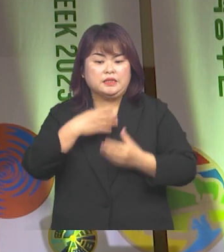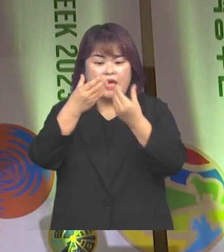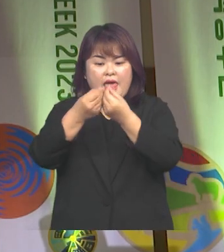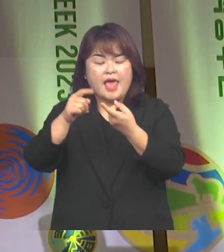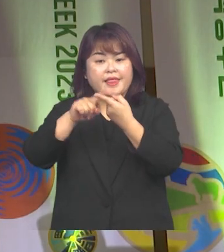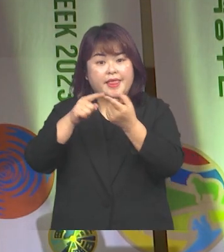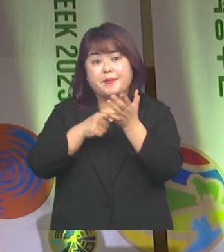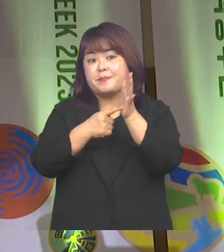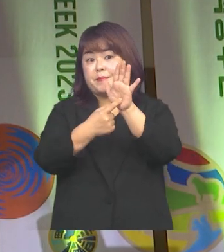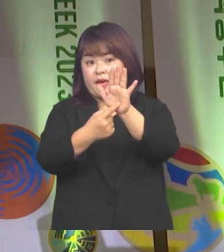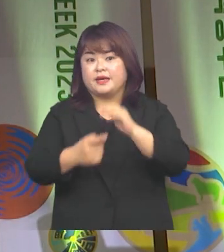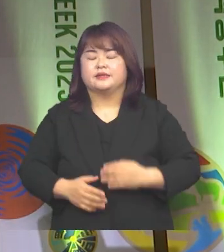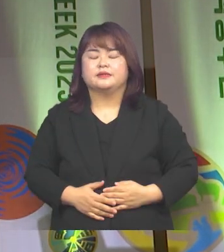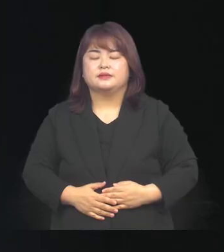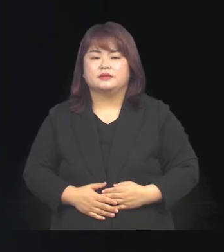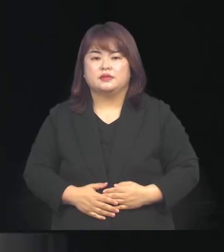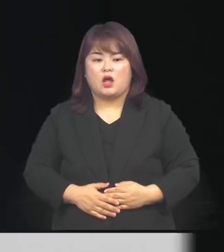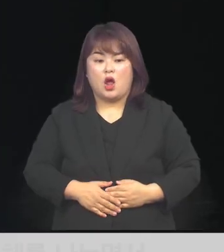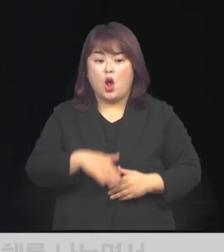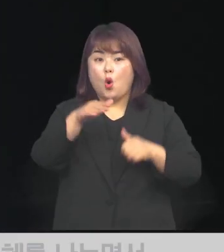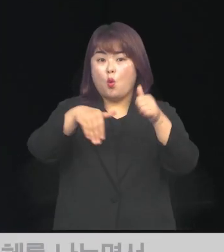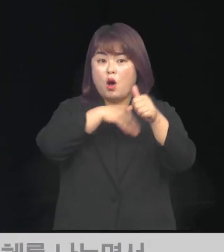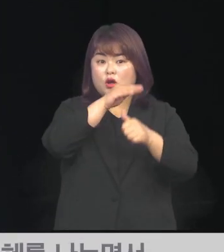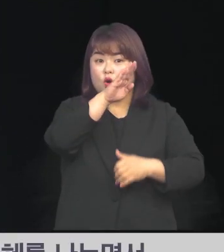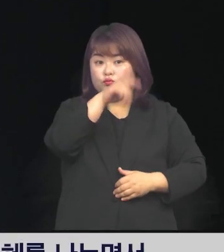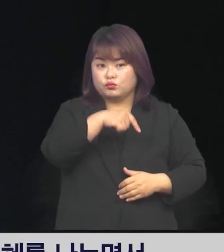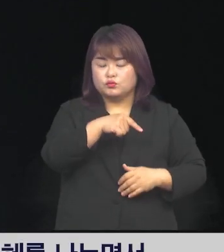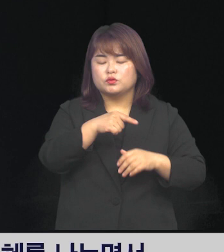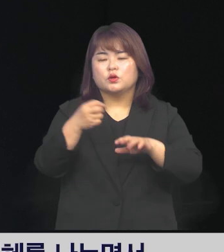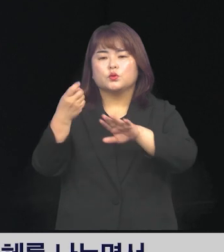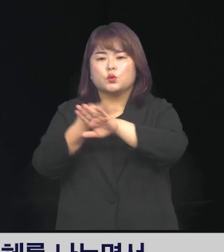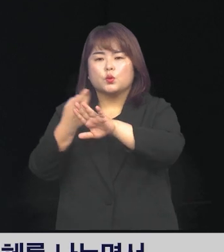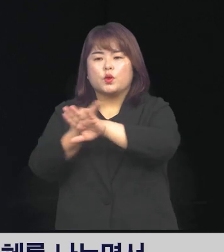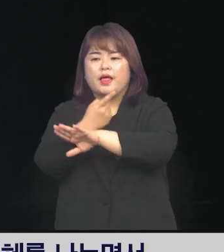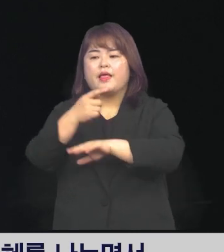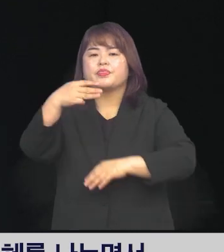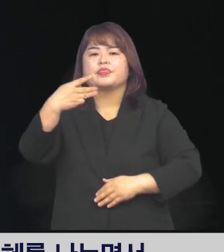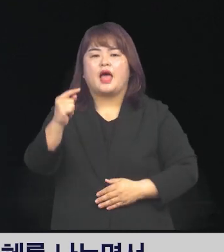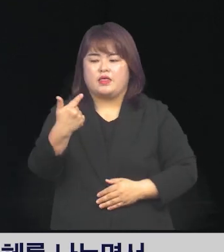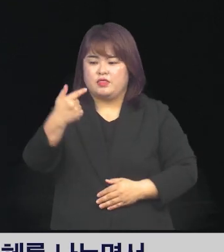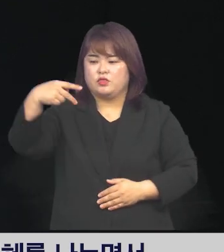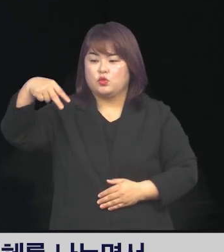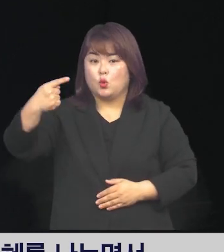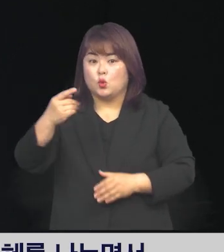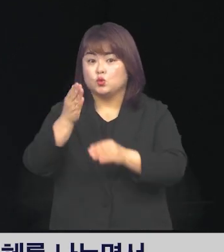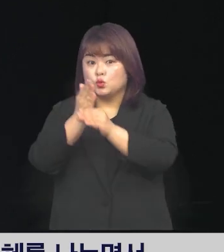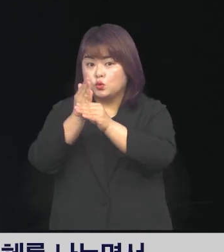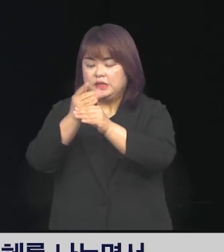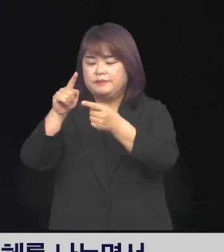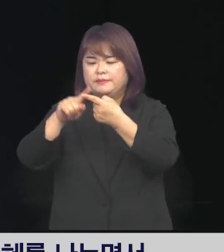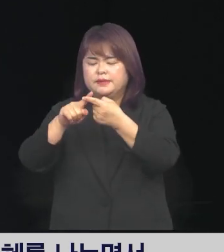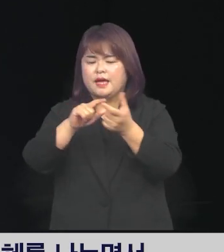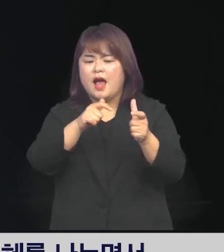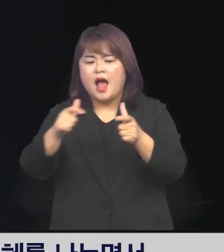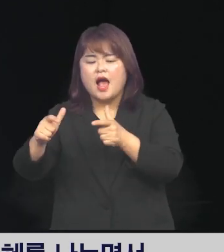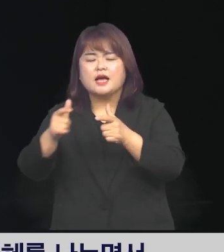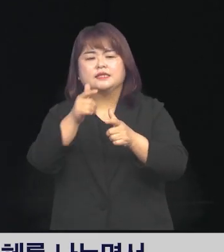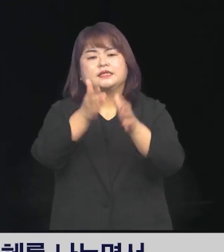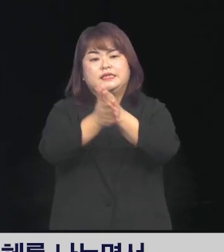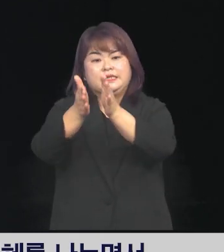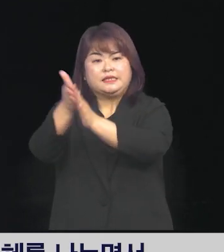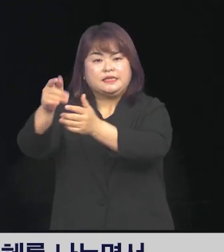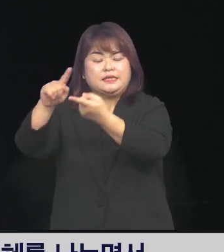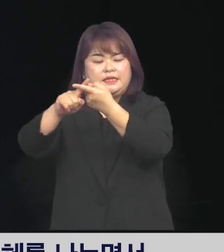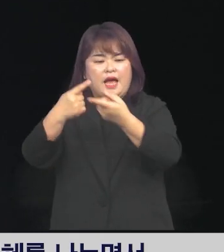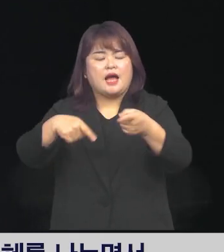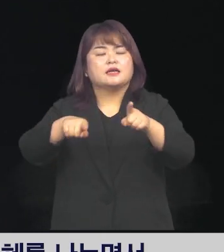용인의 사례를 발표했습니다. 환경부 또 우리 탄소중립 녹색성장위원회 그리고 각 지방정부와